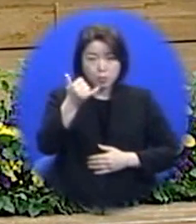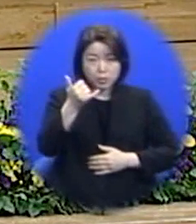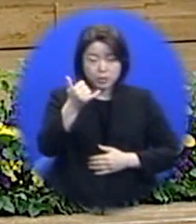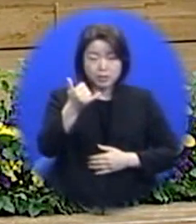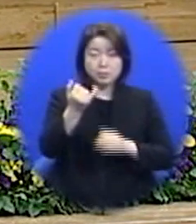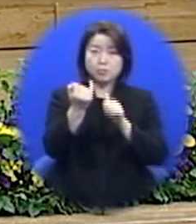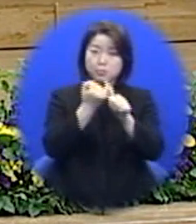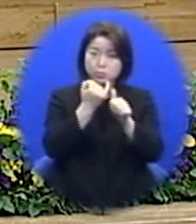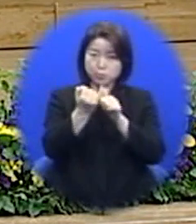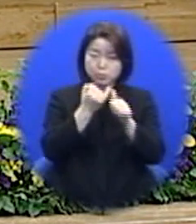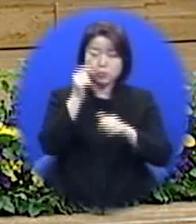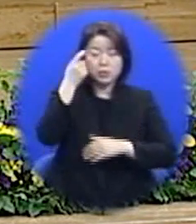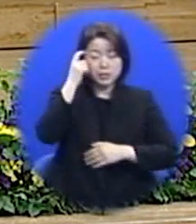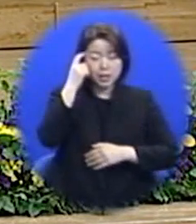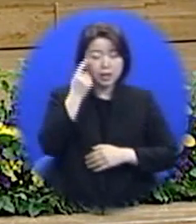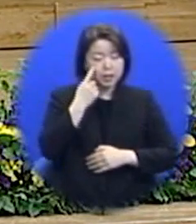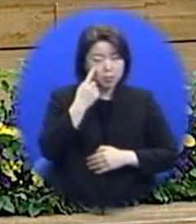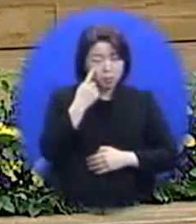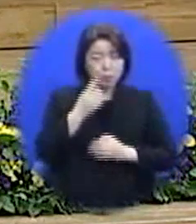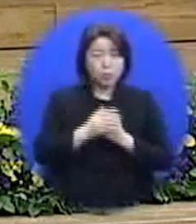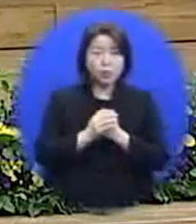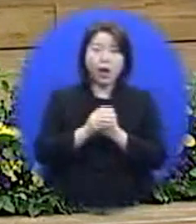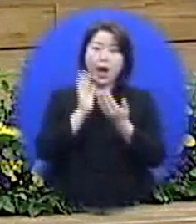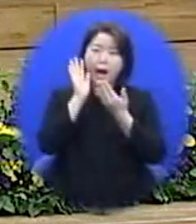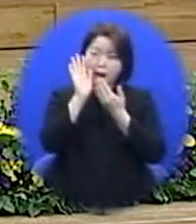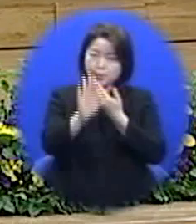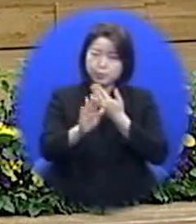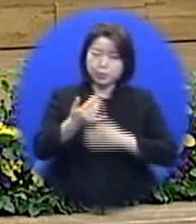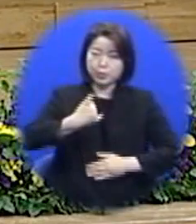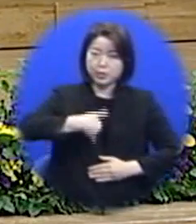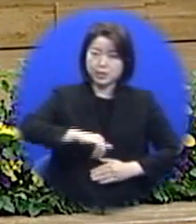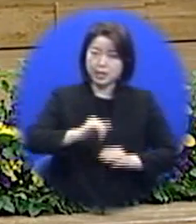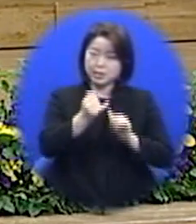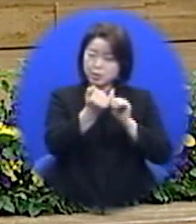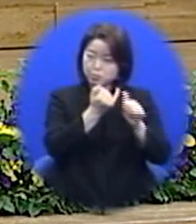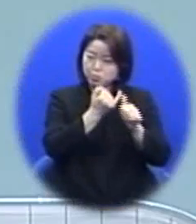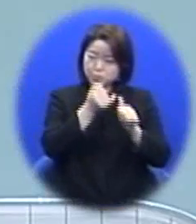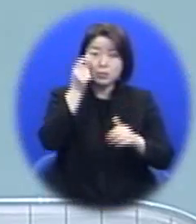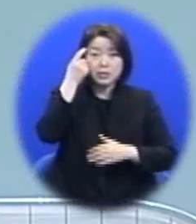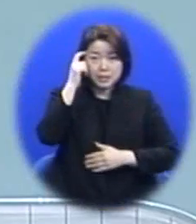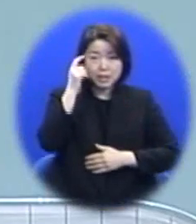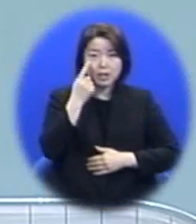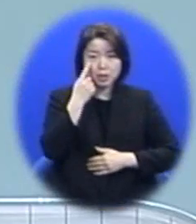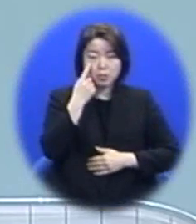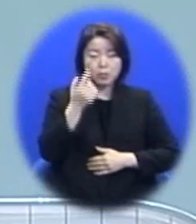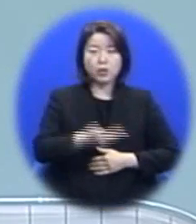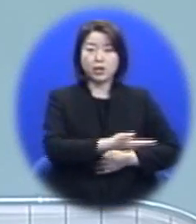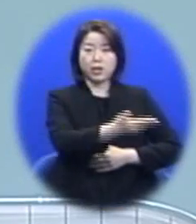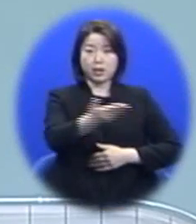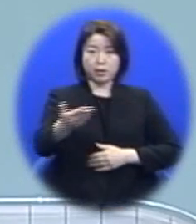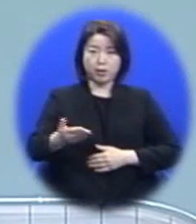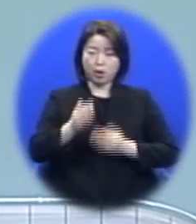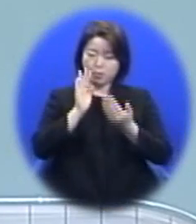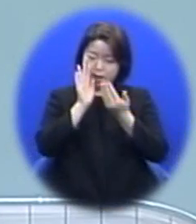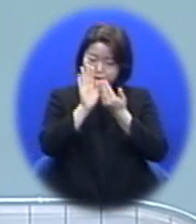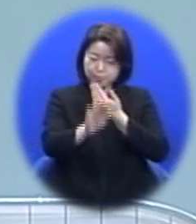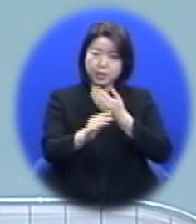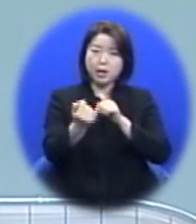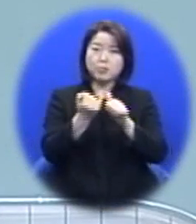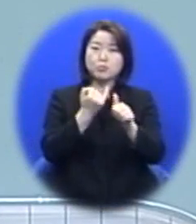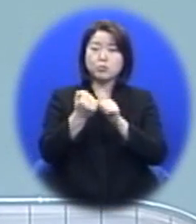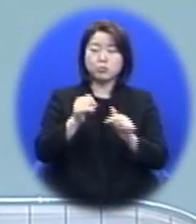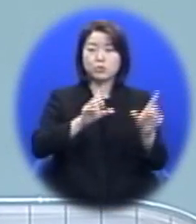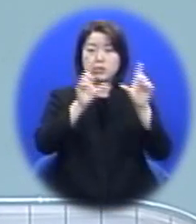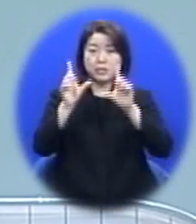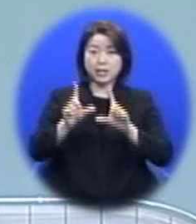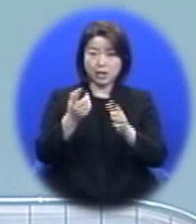부모님의 부부를 생각해서 또 앞으로 자녀들을 생각해서 앞으로 여러분들의 앞날의 부부 생활을